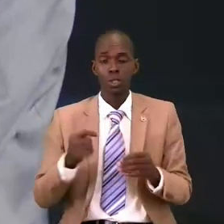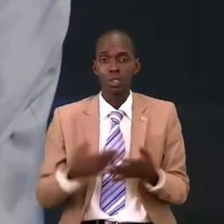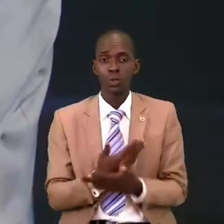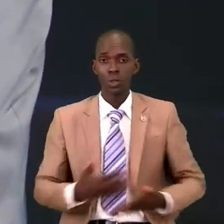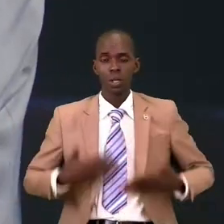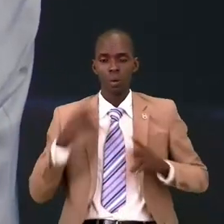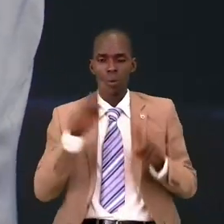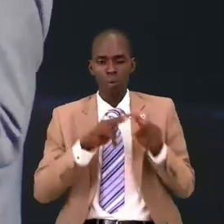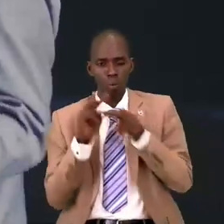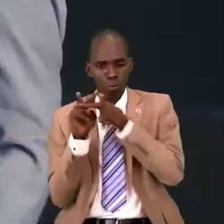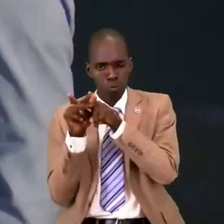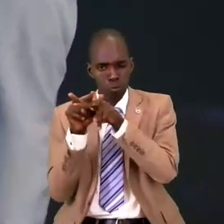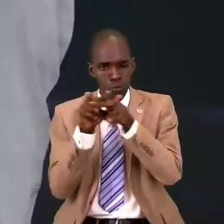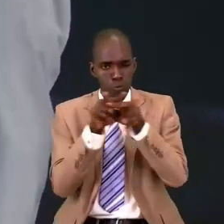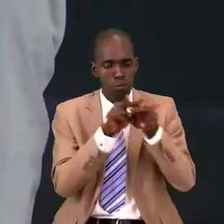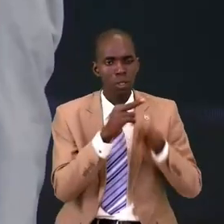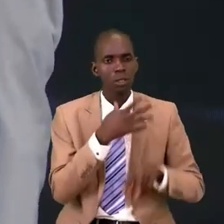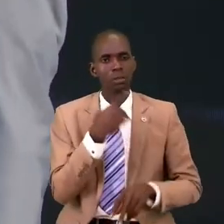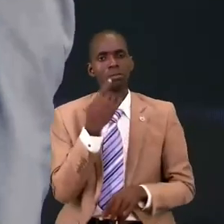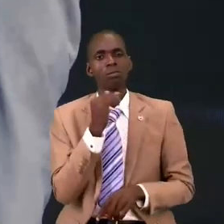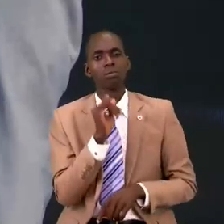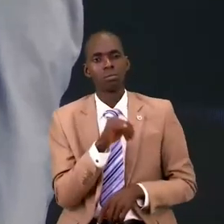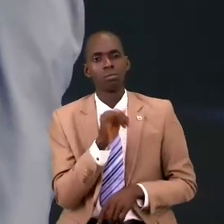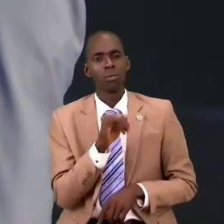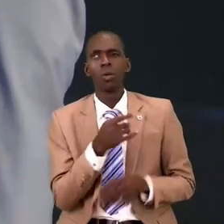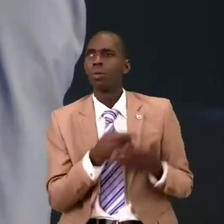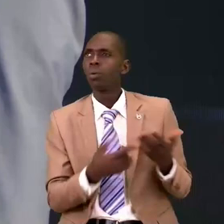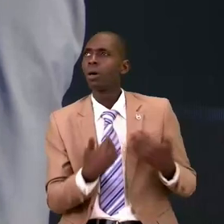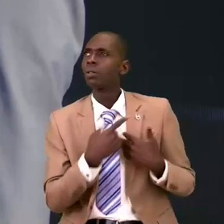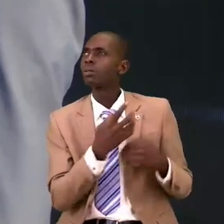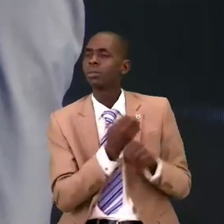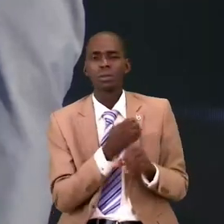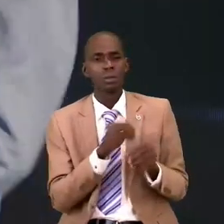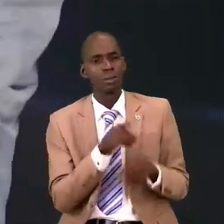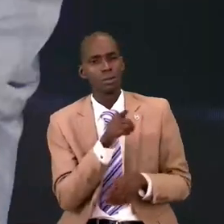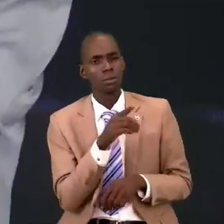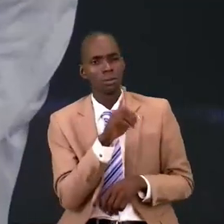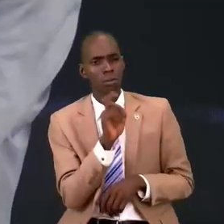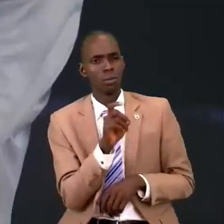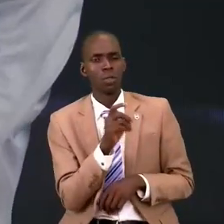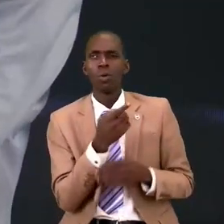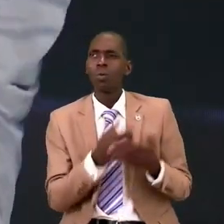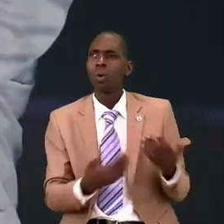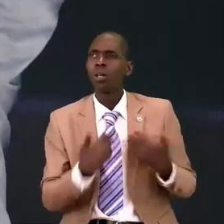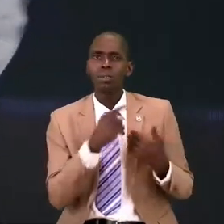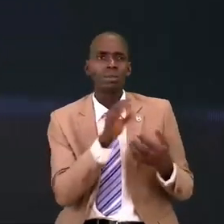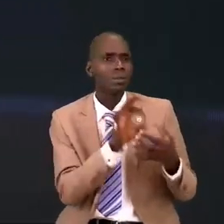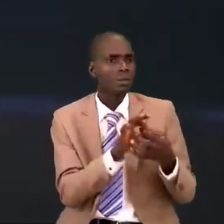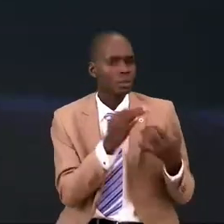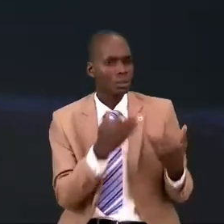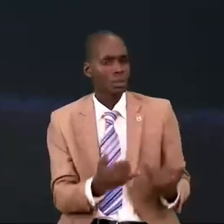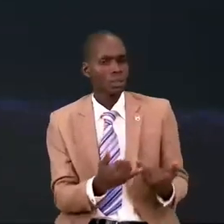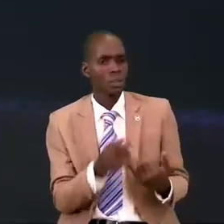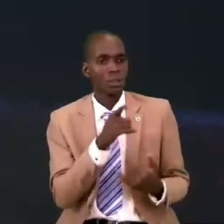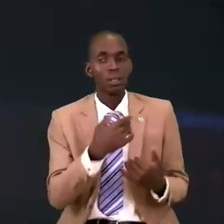qu'est-ce qui lui est arrivé? Il est allé se joindre à quoi? Il n'a rejoint aucune chose. C'est le Dieu du ciel qui